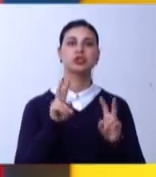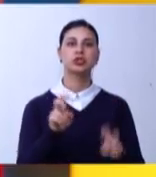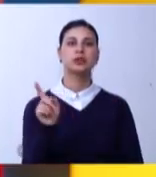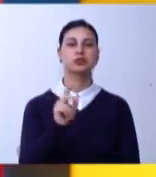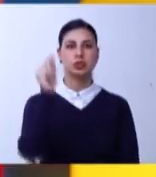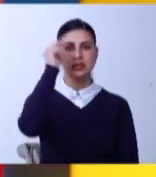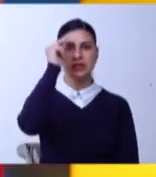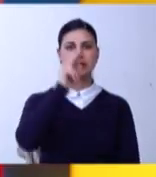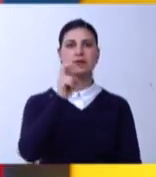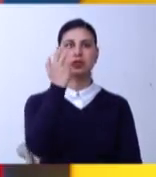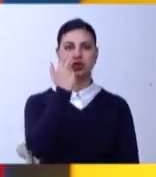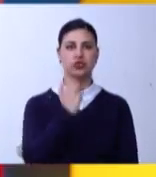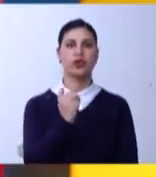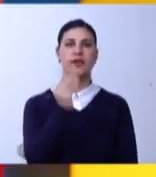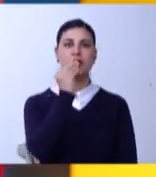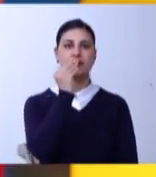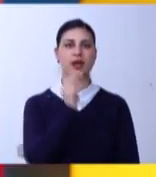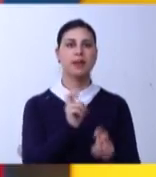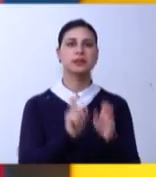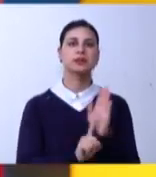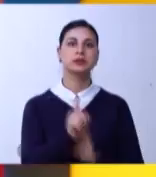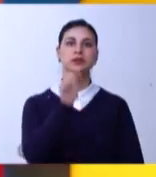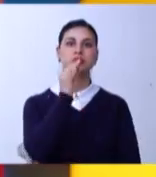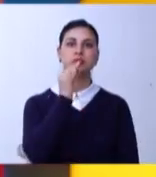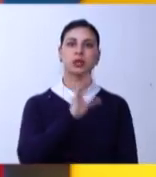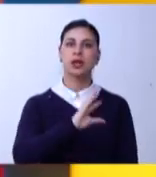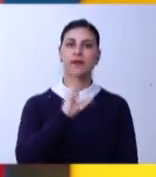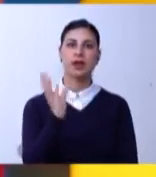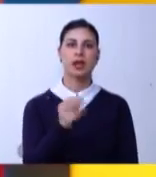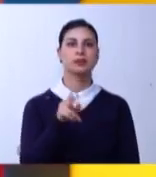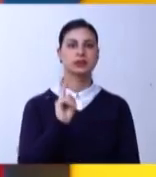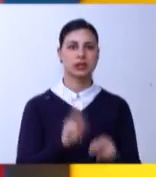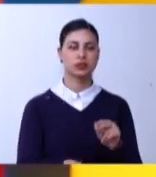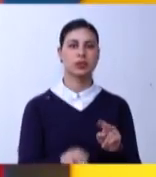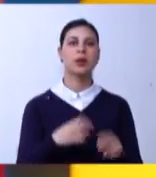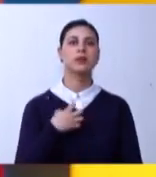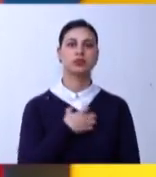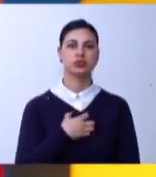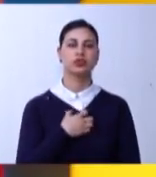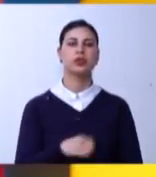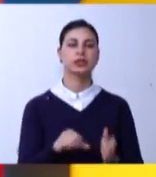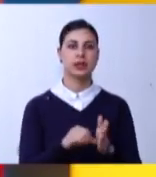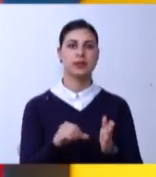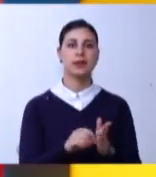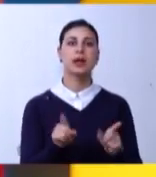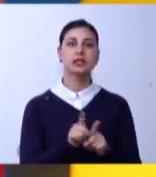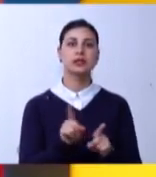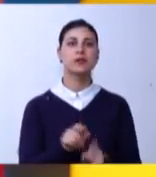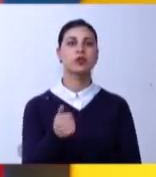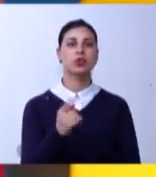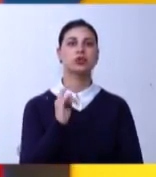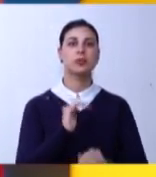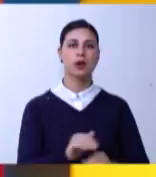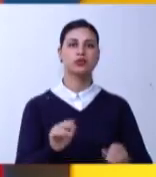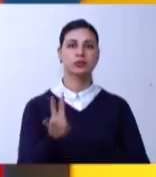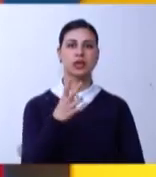დასწავლილი ჩვევა კვების დაწყებამდე, ყველაფრის დასრულება, მნიშვნელოვნად ეხმარება, ისევე როგორც